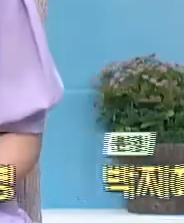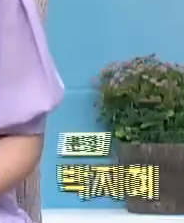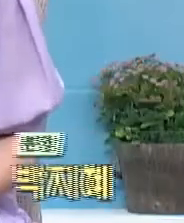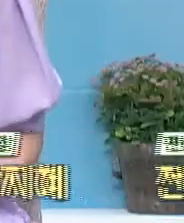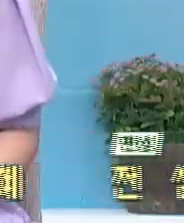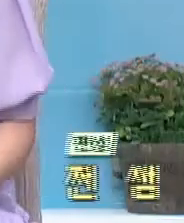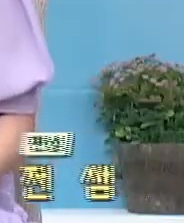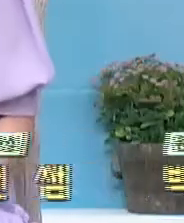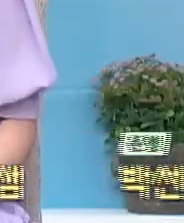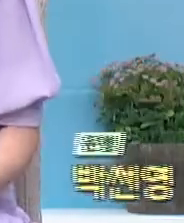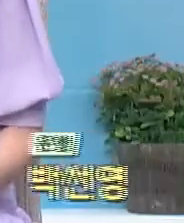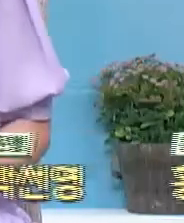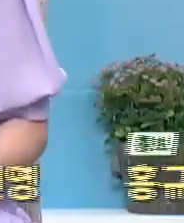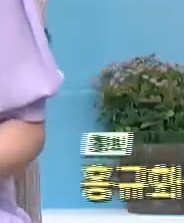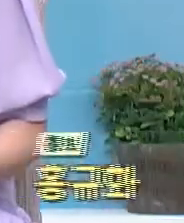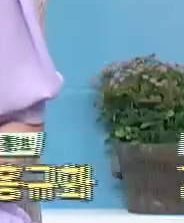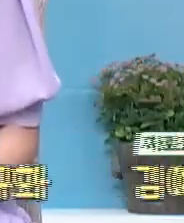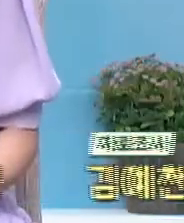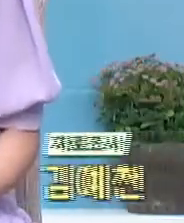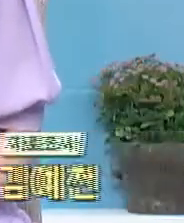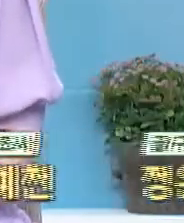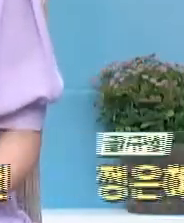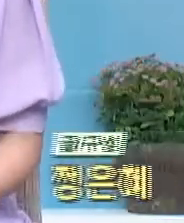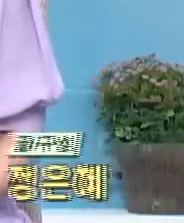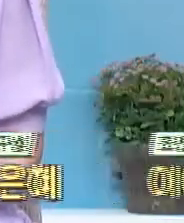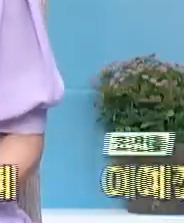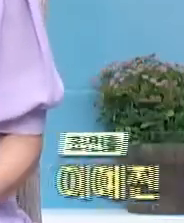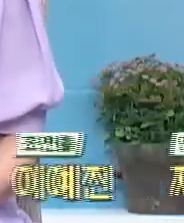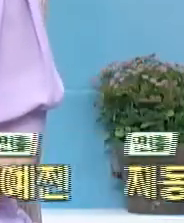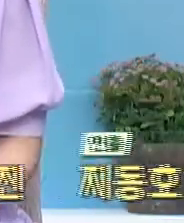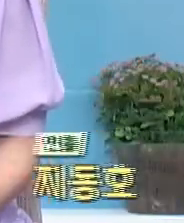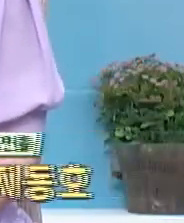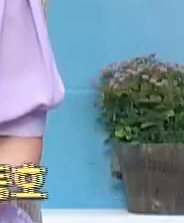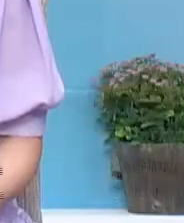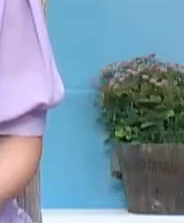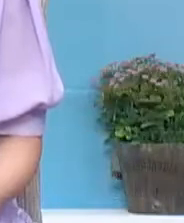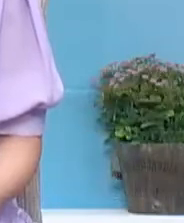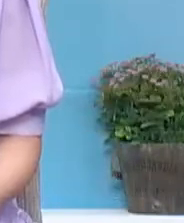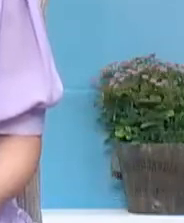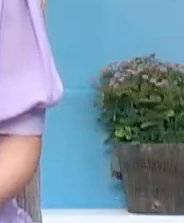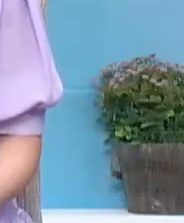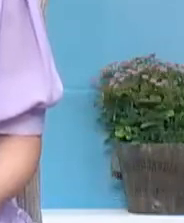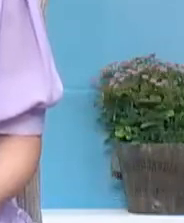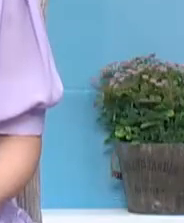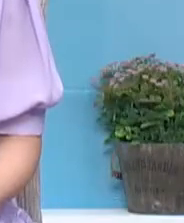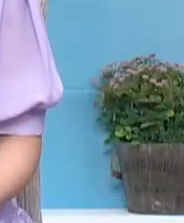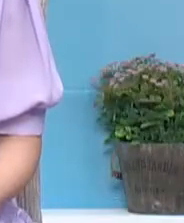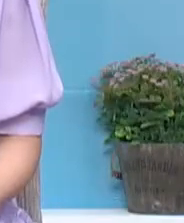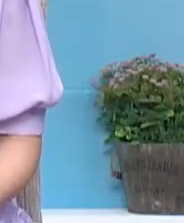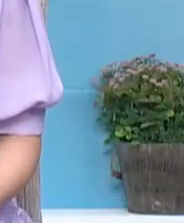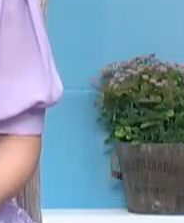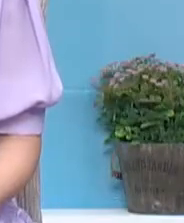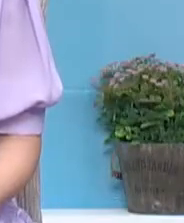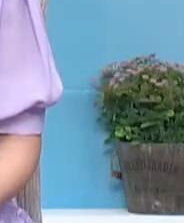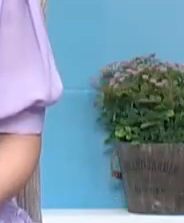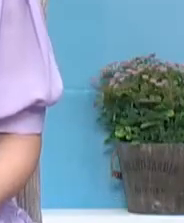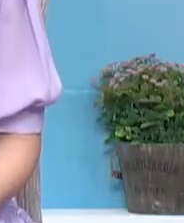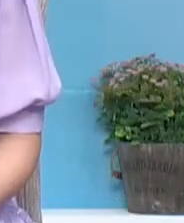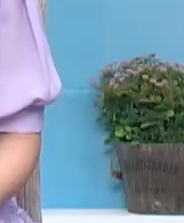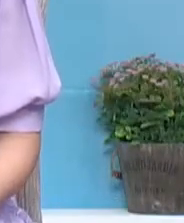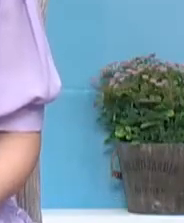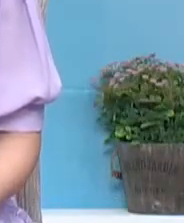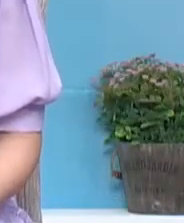이런 얘기 하셨어요. 아멘. 한 명이라도 괜찮습니다. 네. 여러분 저 CTS 다음 세대 지원센터로